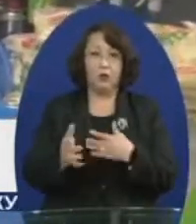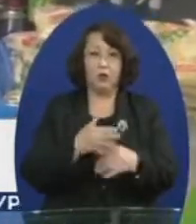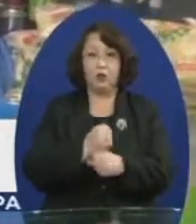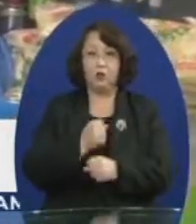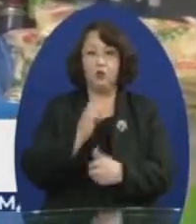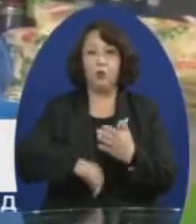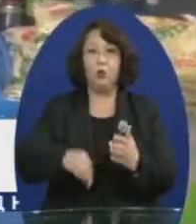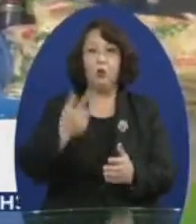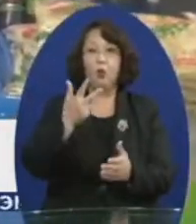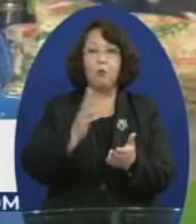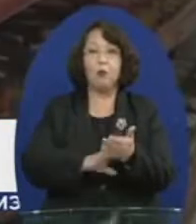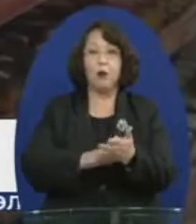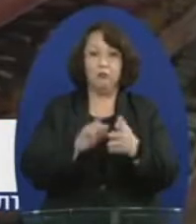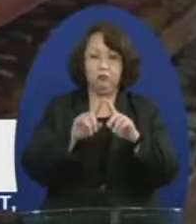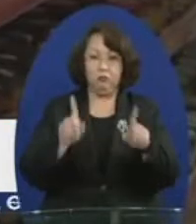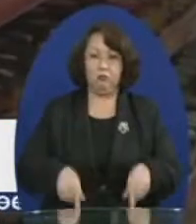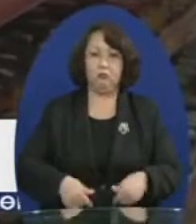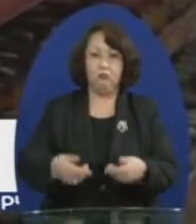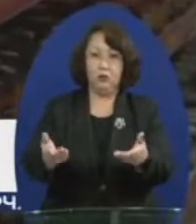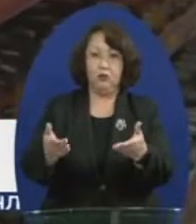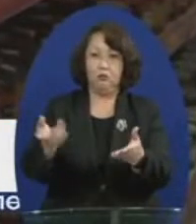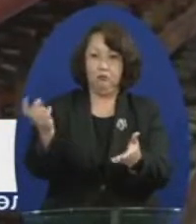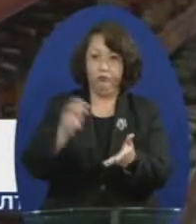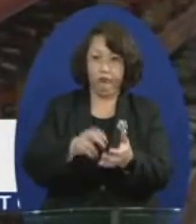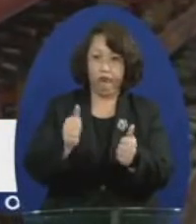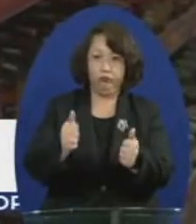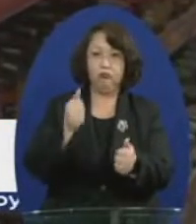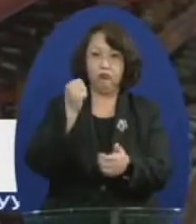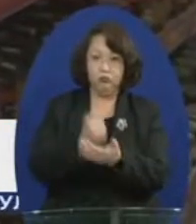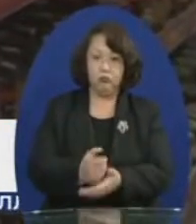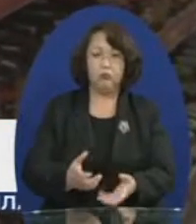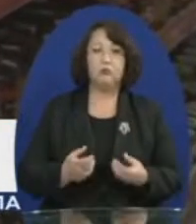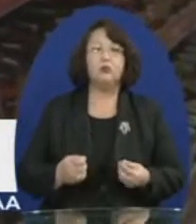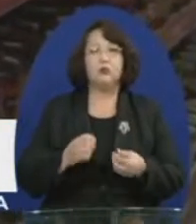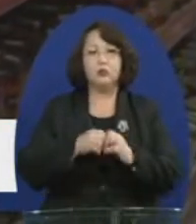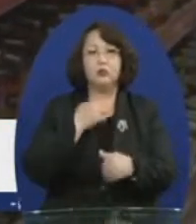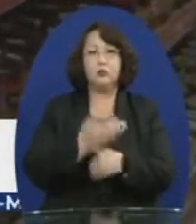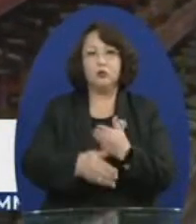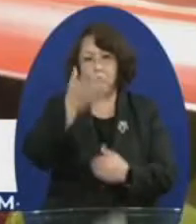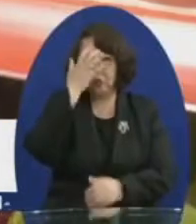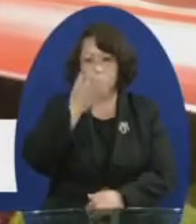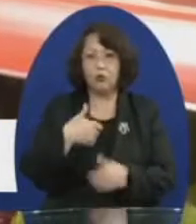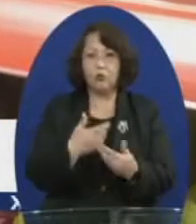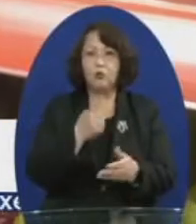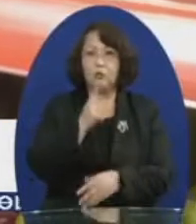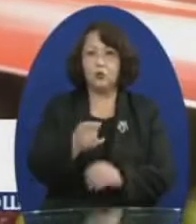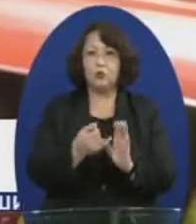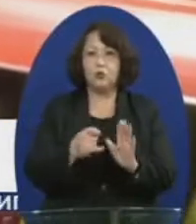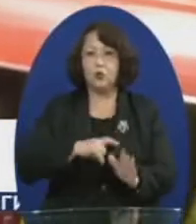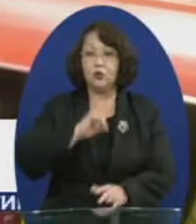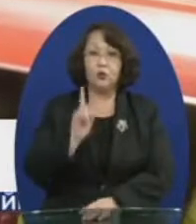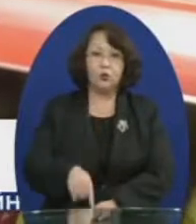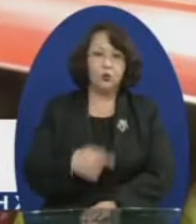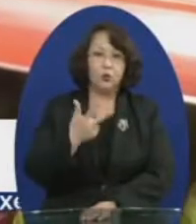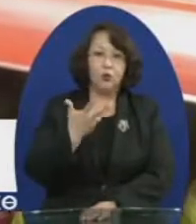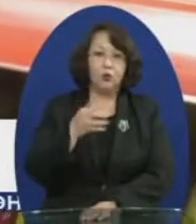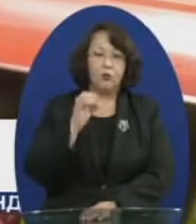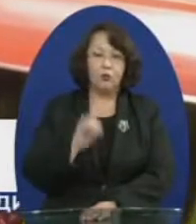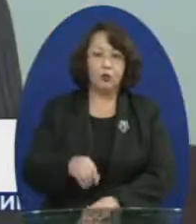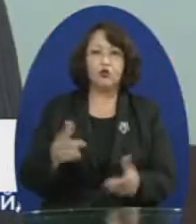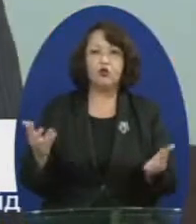ажилуулахын тулд 3 баримт бичгэл бүрдүүлэх юм байна. Ийм байдлаар төрөөс олгодог 1600 гаруй зөвшөөрлийг 350